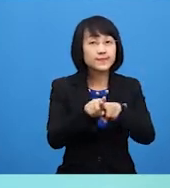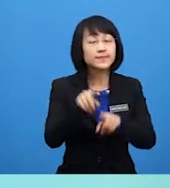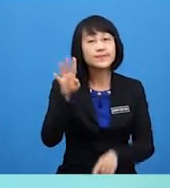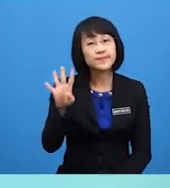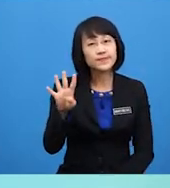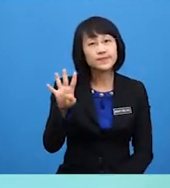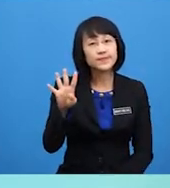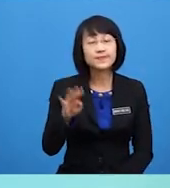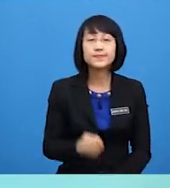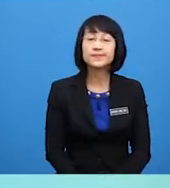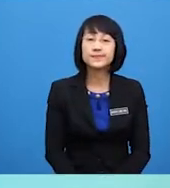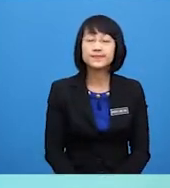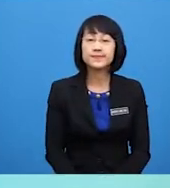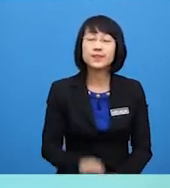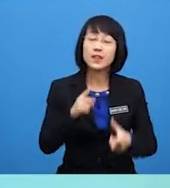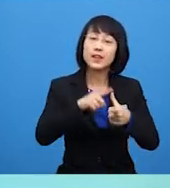4 darab 1 = 4.